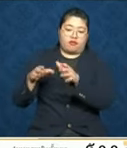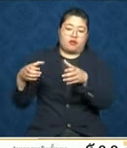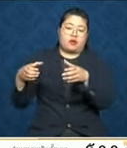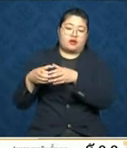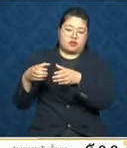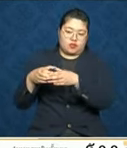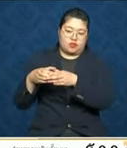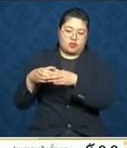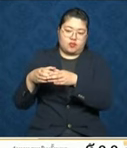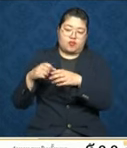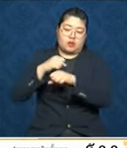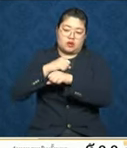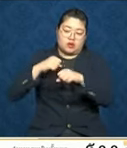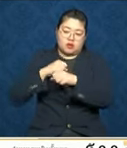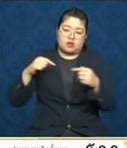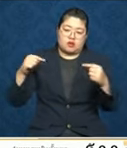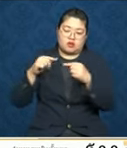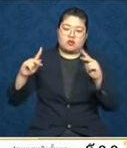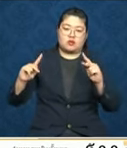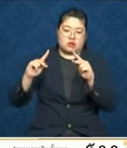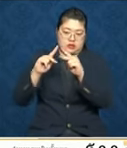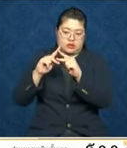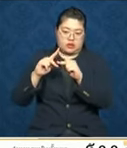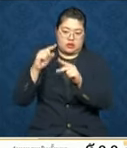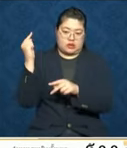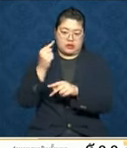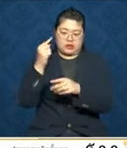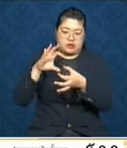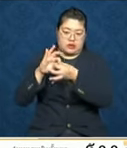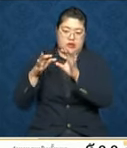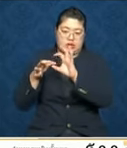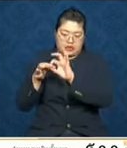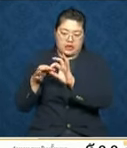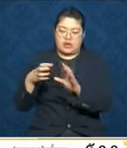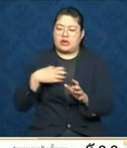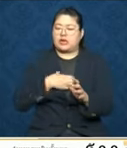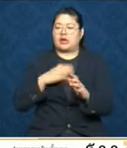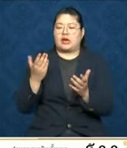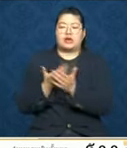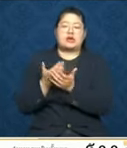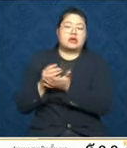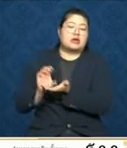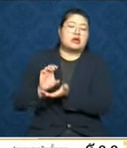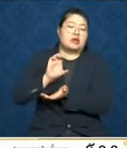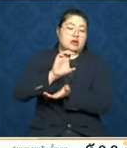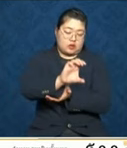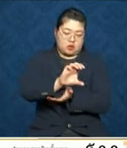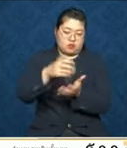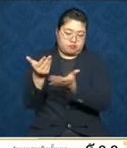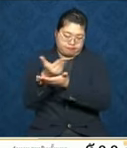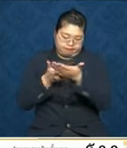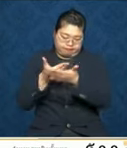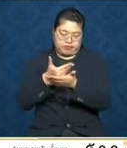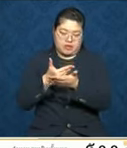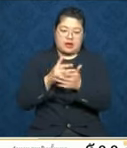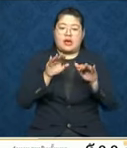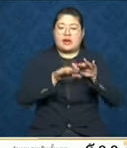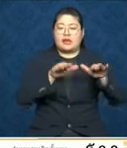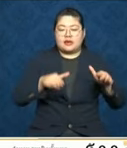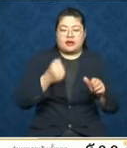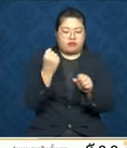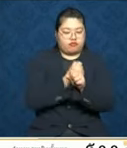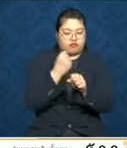ศึกษากระทรวงการท่องเที่ยวและกีฬาได้โปรดพิจารณางบประมาณสร้างสระว่ายน้ำให้กับเด็กได้ฝึกทักษะการว่าย